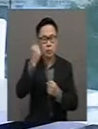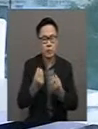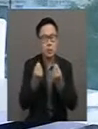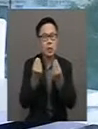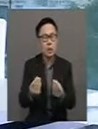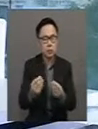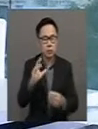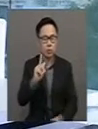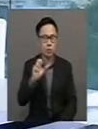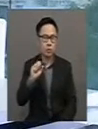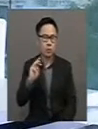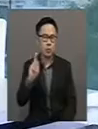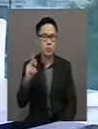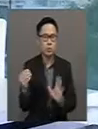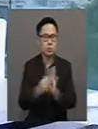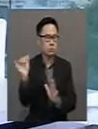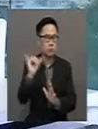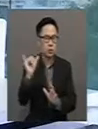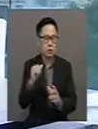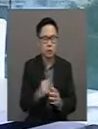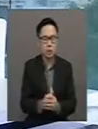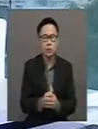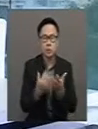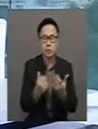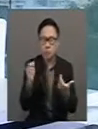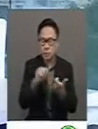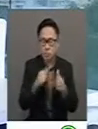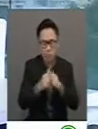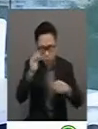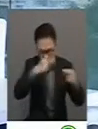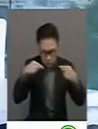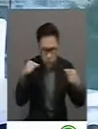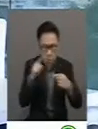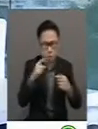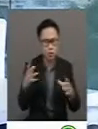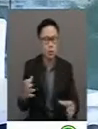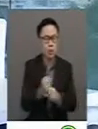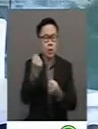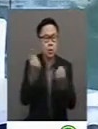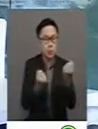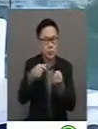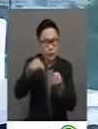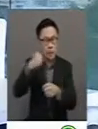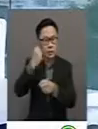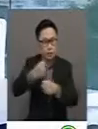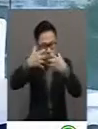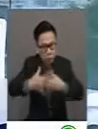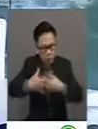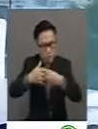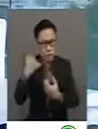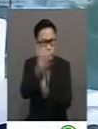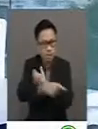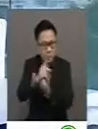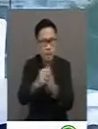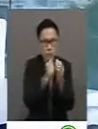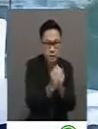รถให้กับทางขสมกได้ทั้งหมดนะครับตอนนี้ต้องไปตรวจสอบนะครับว่าแหล่งผลิตนั้นผลิตจากที่ไหนกันแน่มีการหลีกเลี่ยง